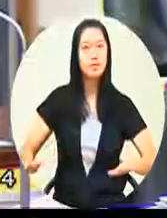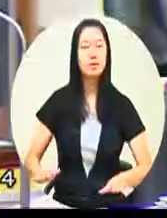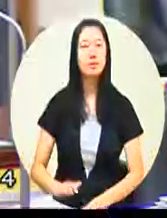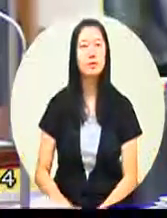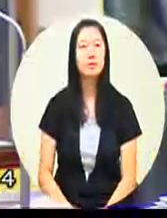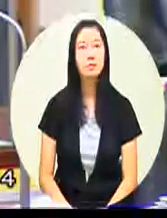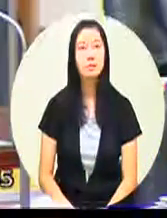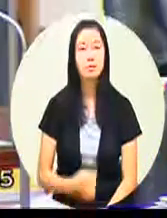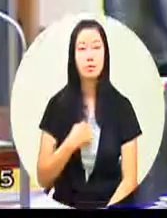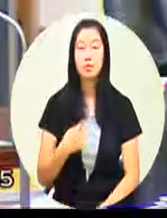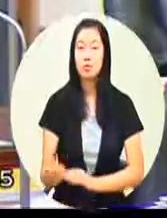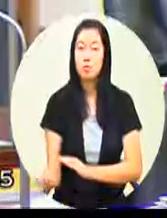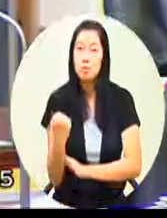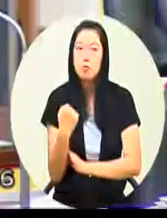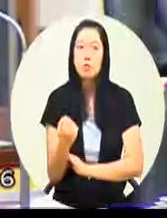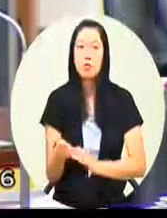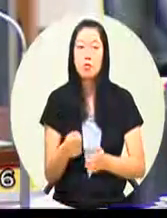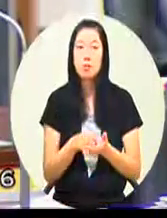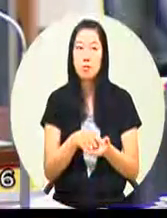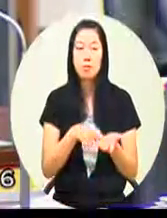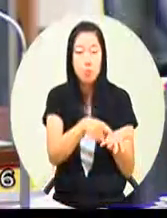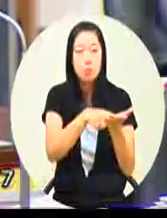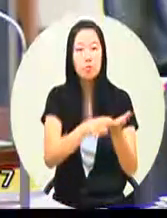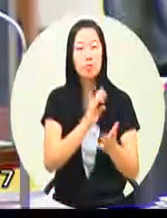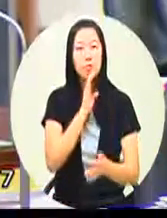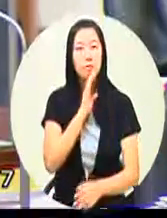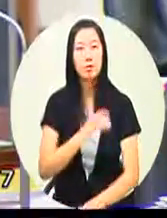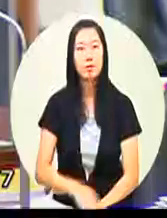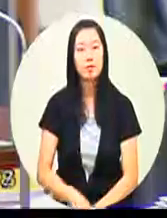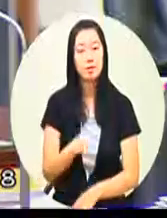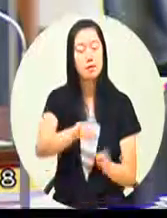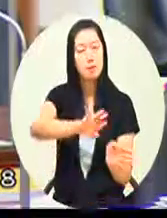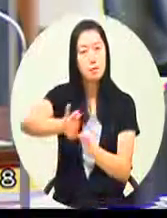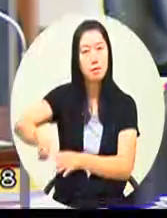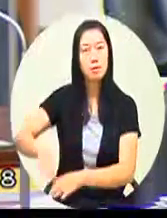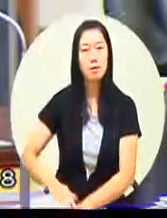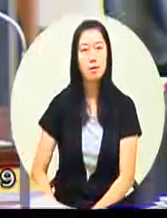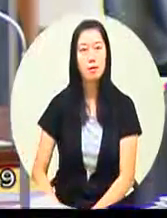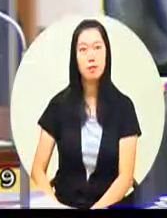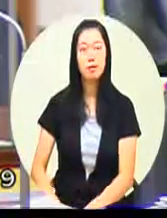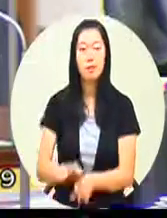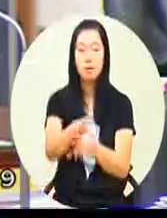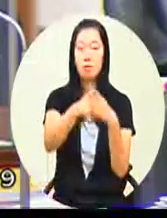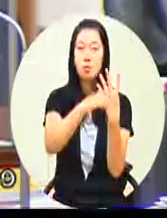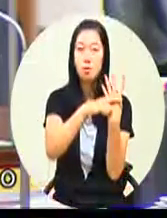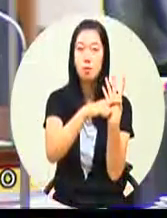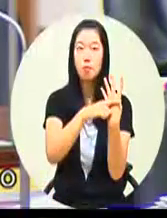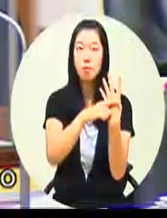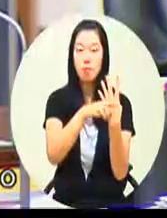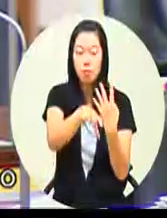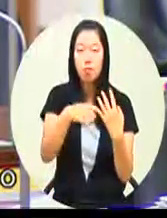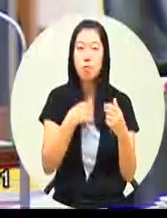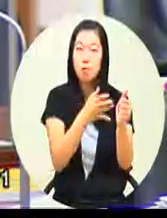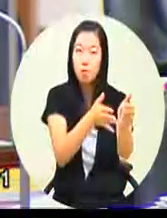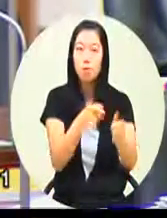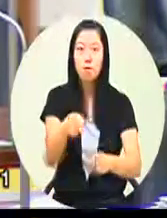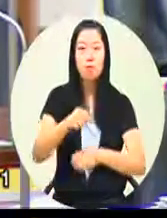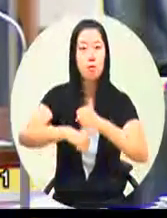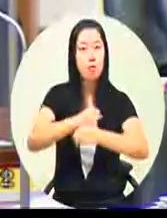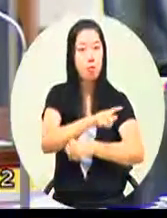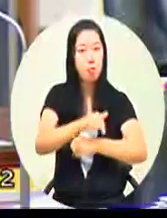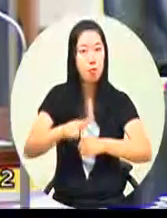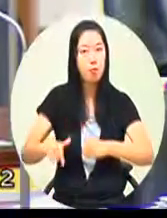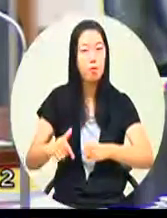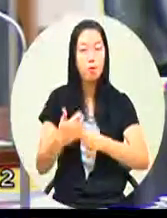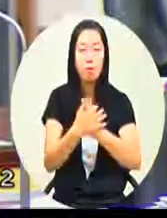是我们积极在争取的哈。另外我要针对农业局一个咨询，那就是动物保护收容所